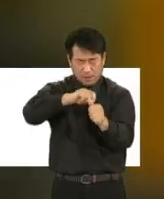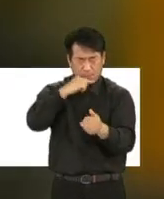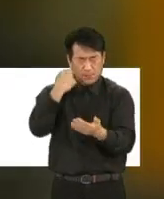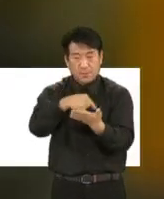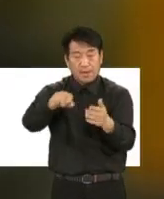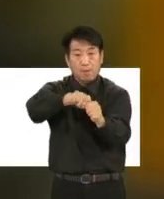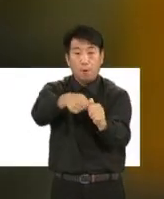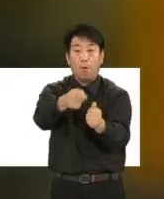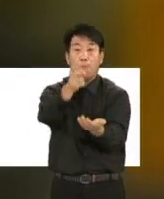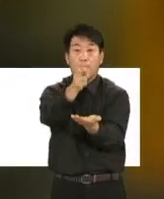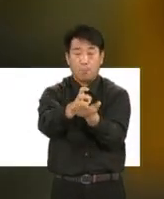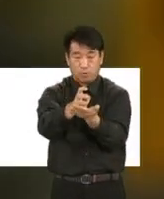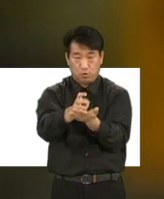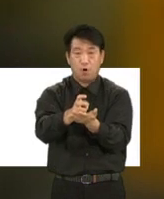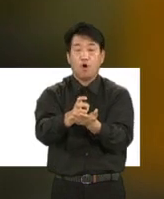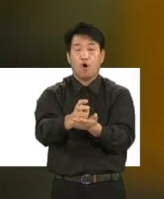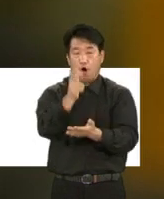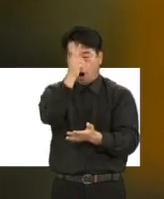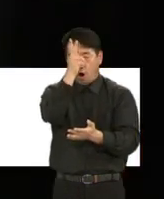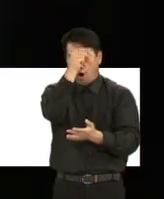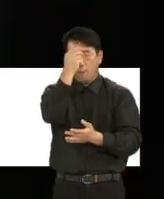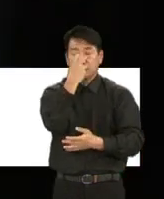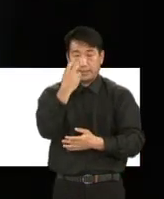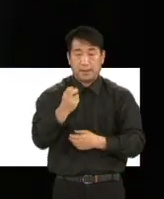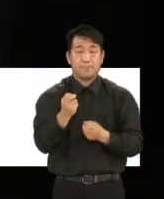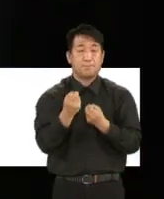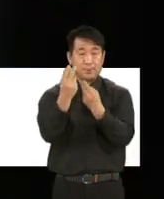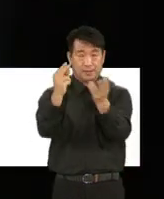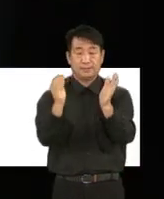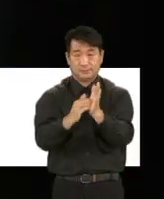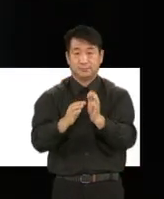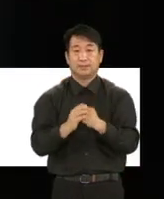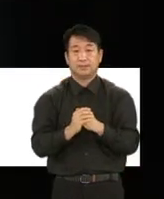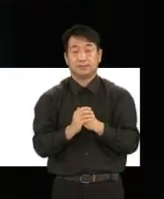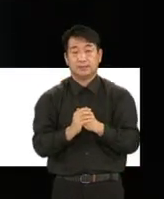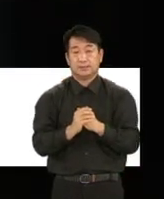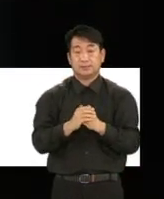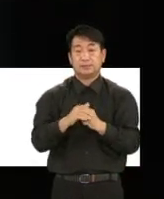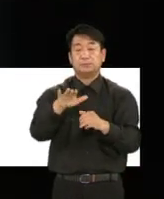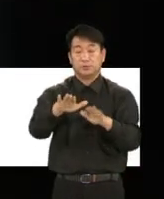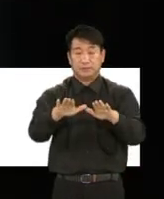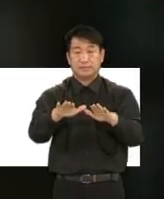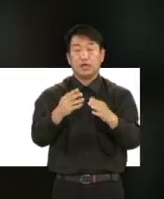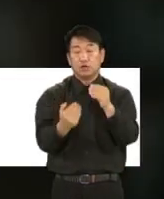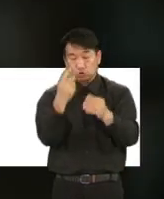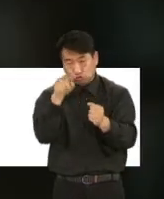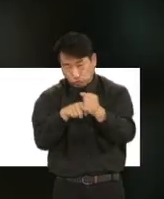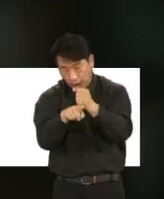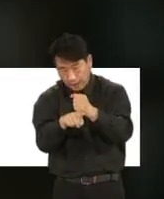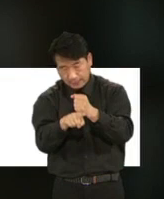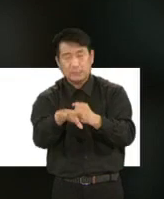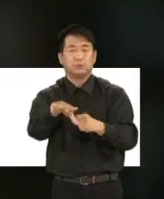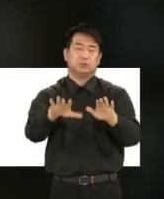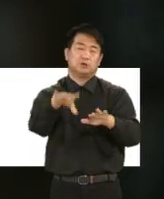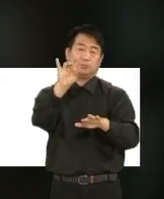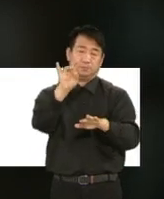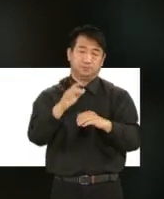이번 혐의로 검찰에 송치됐습니다 대기업이 중대제 처벌법 위반 혐의로 검찰의 수사를 받게 된 것은 이번이